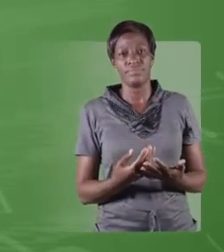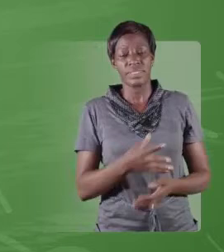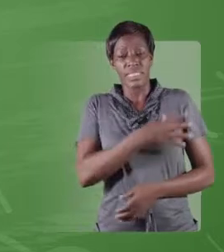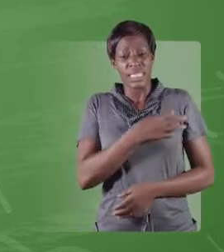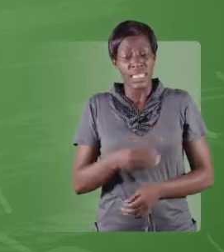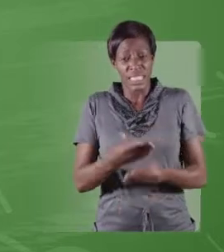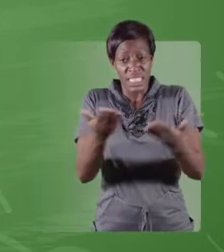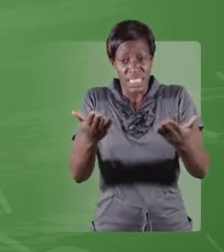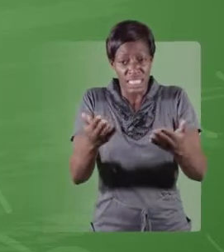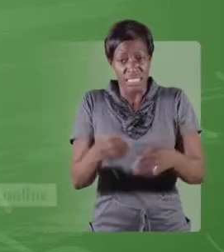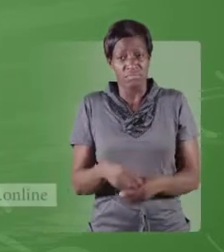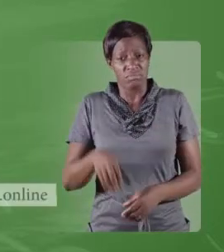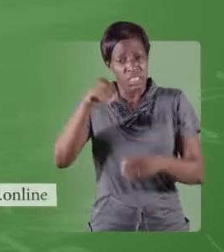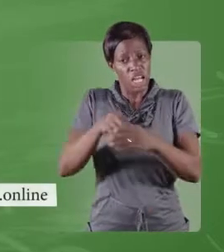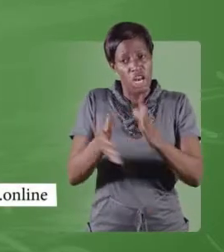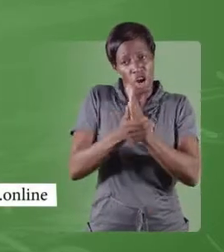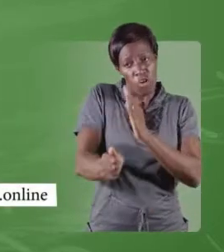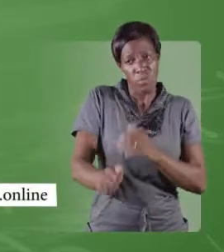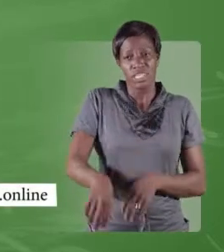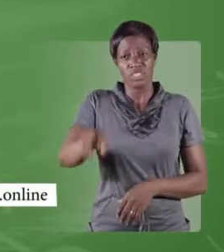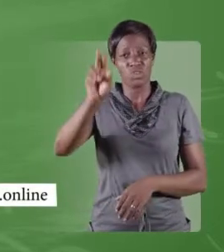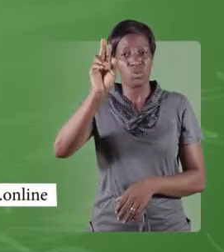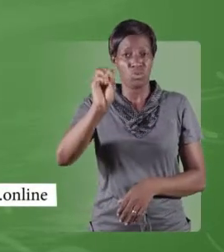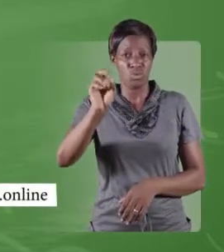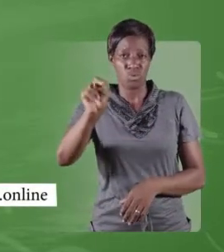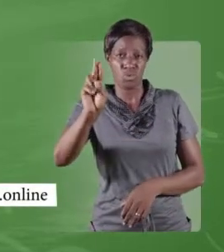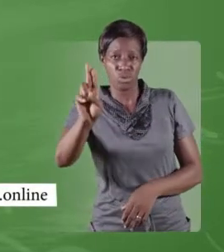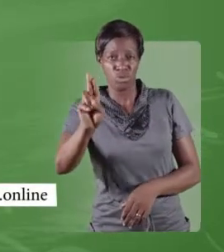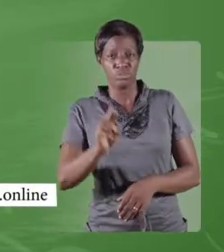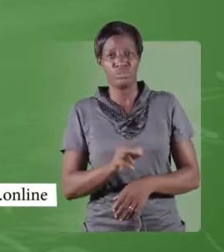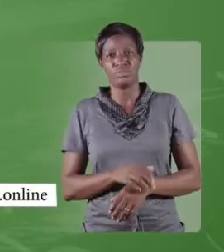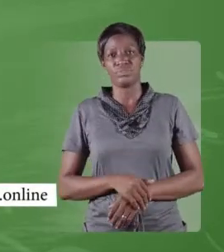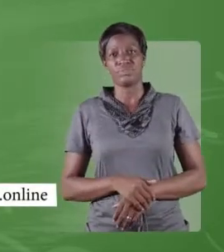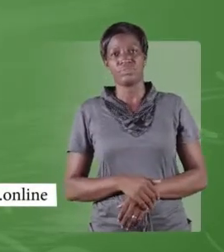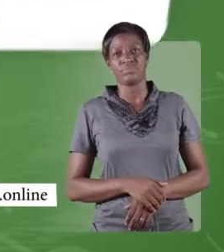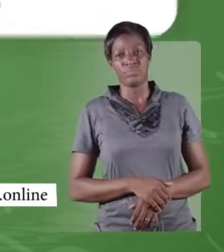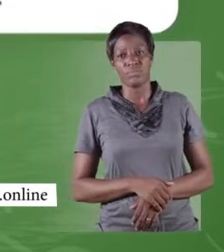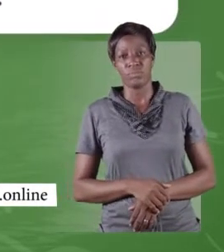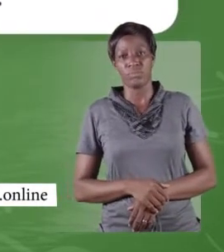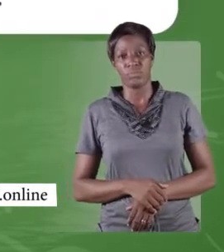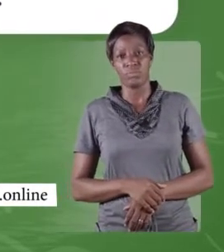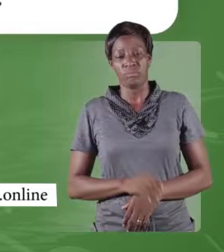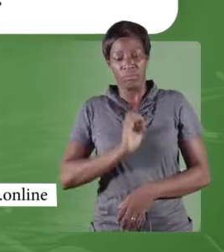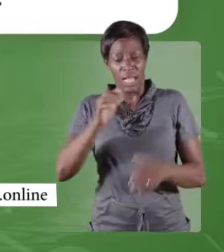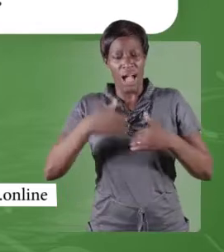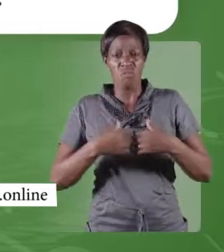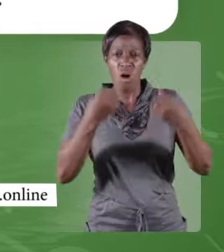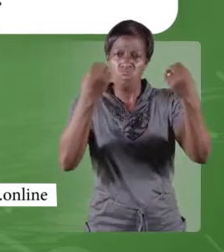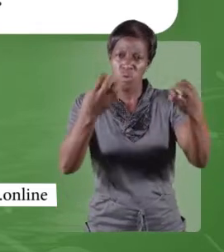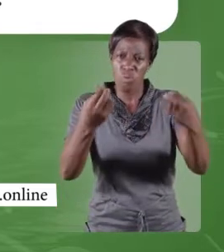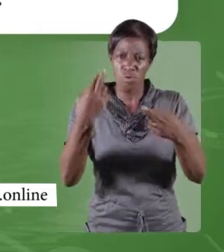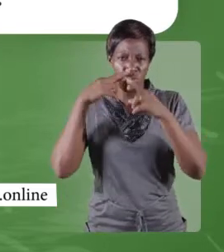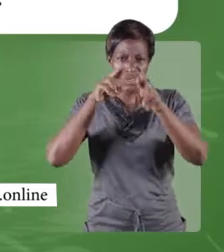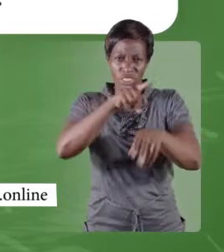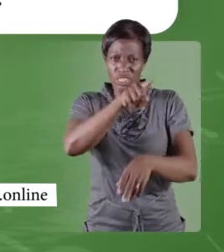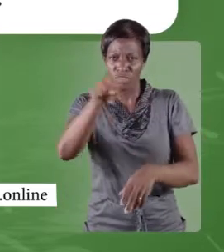le cadre des compétences de l'ONU. Exemple, nous avons le PNUSED, l'UNICEF,